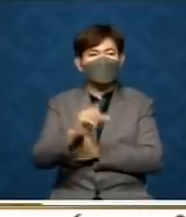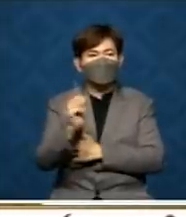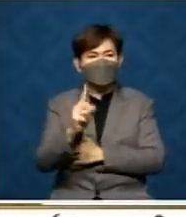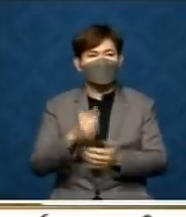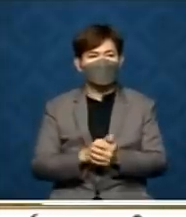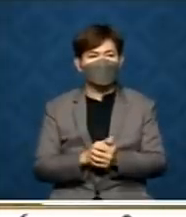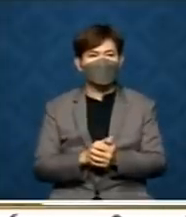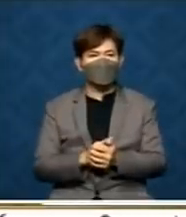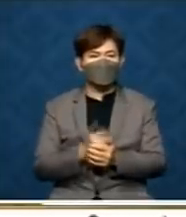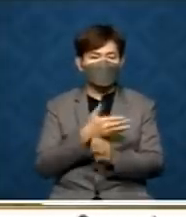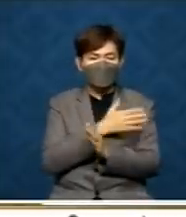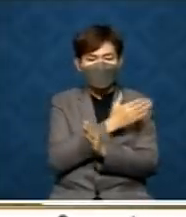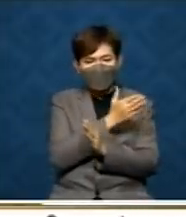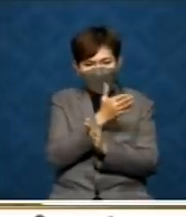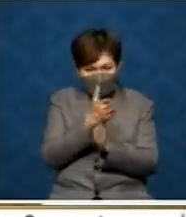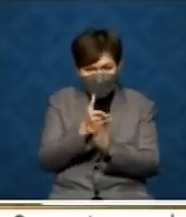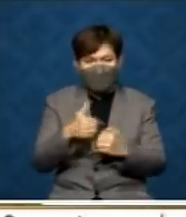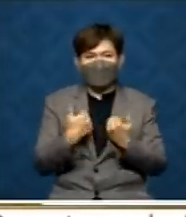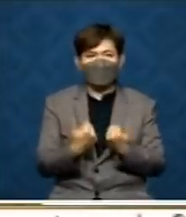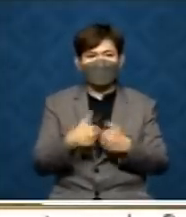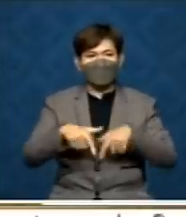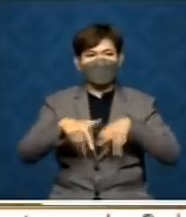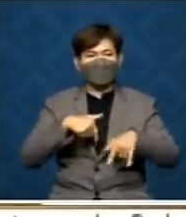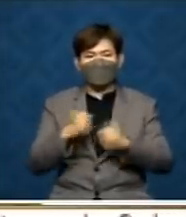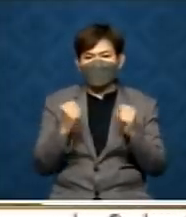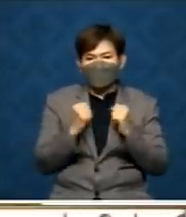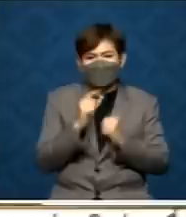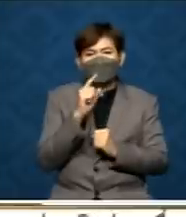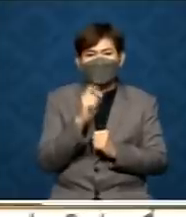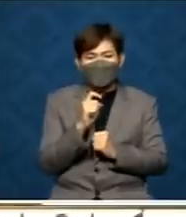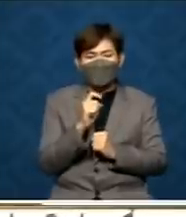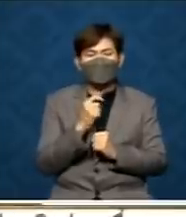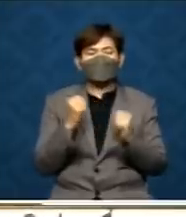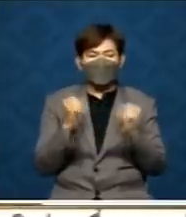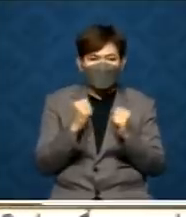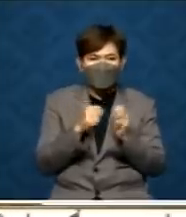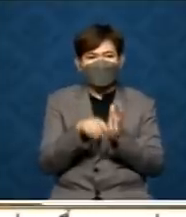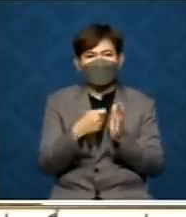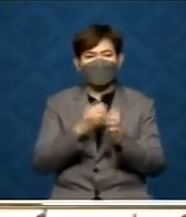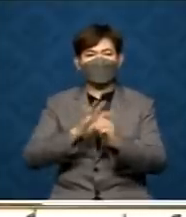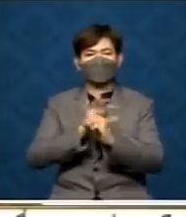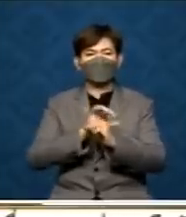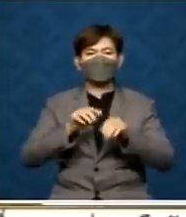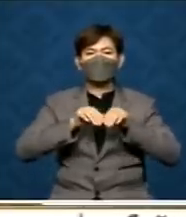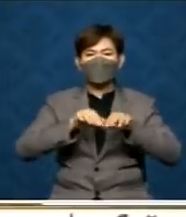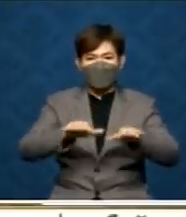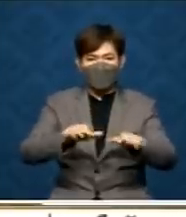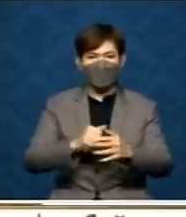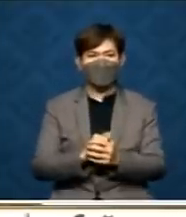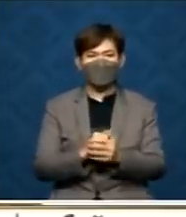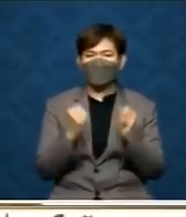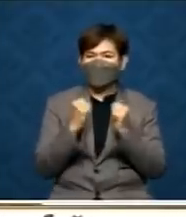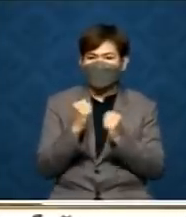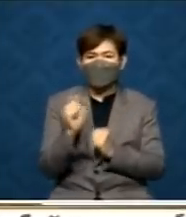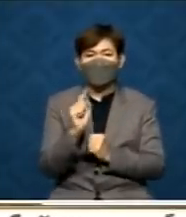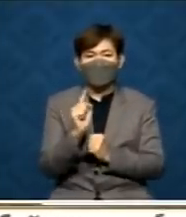ที่ผ่านมาจนถึงวันนี้ประชาชนมีกลัวตายอ่าอันเกิดจากภัยพิบัติมีความกลัว